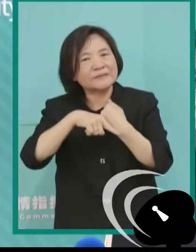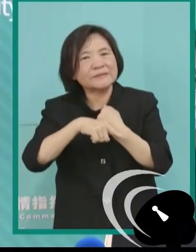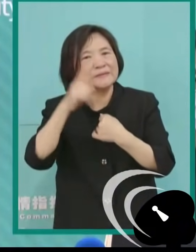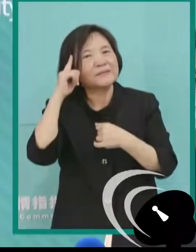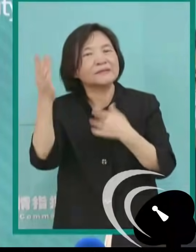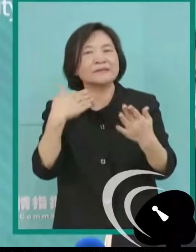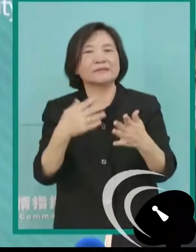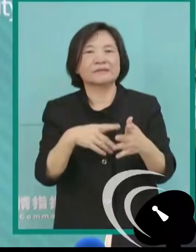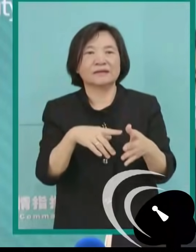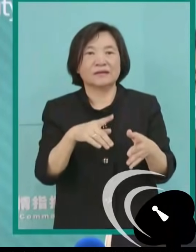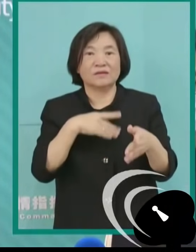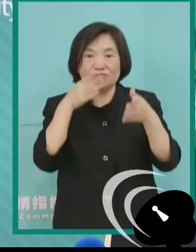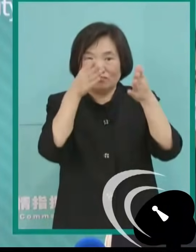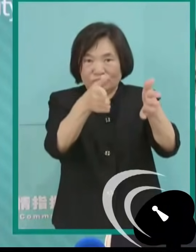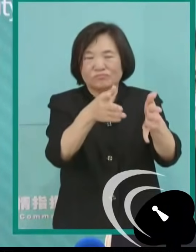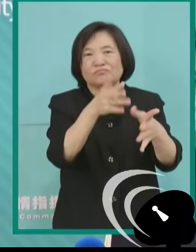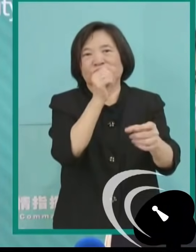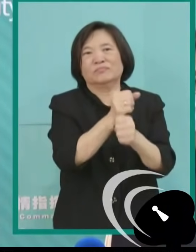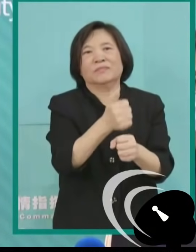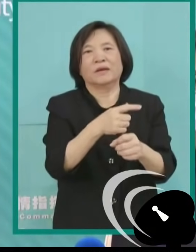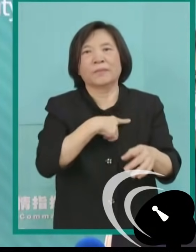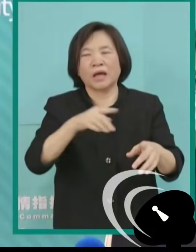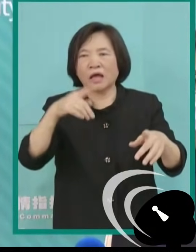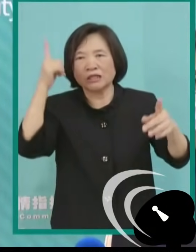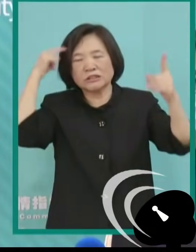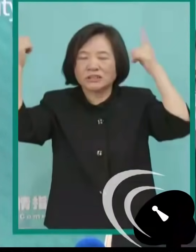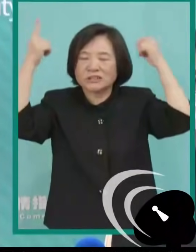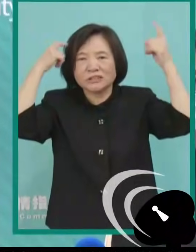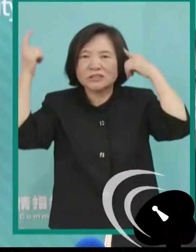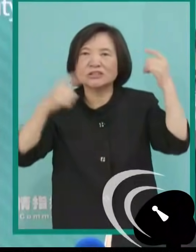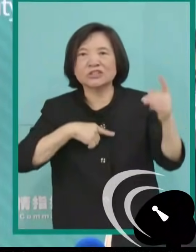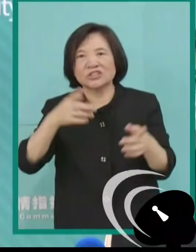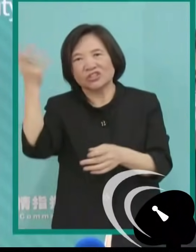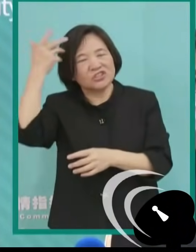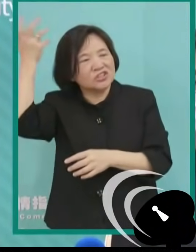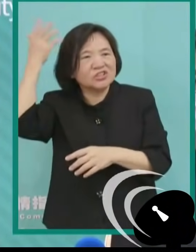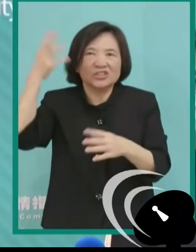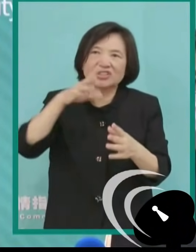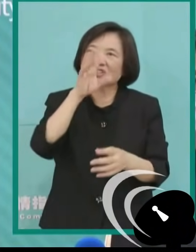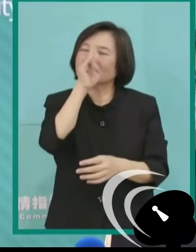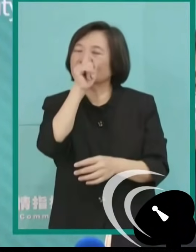做该做的事，不要老是想去做那个奇奇怪怪的事情了。